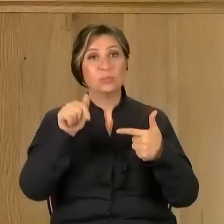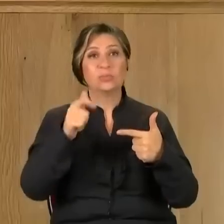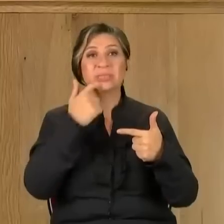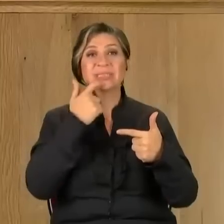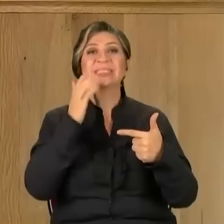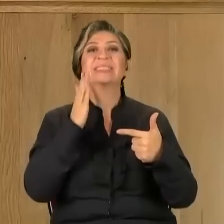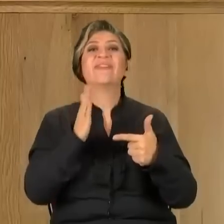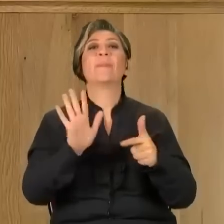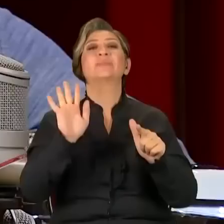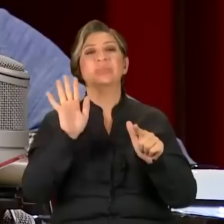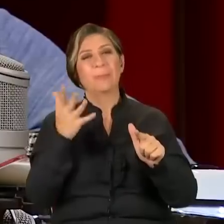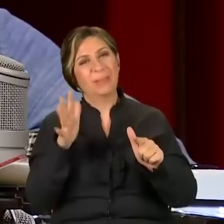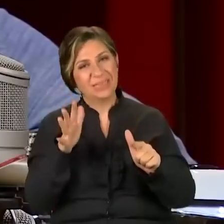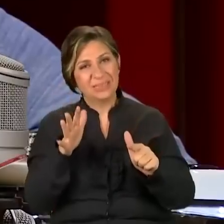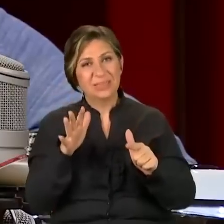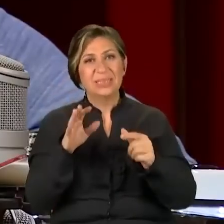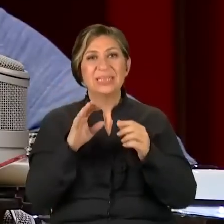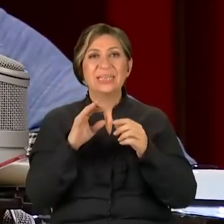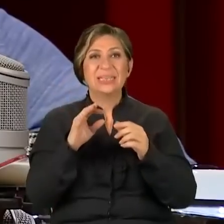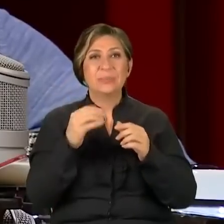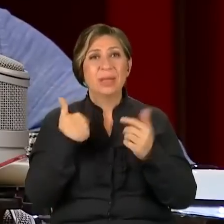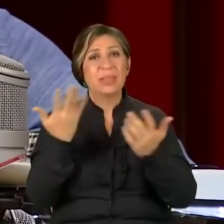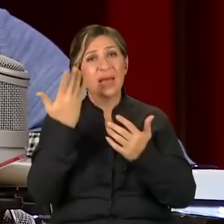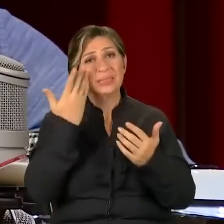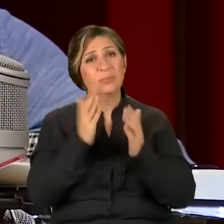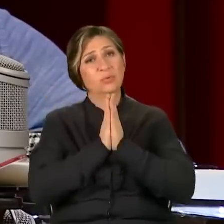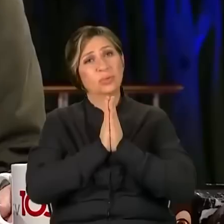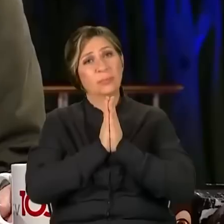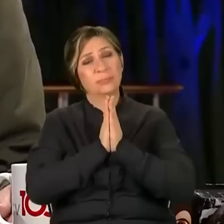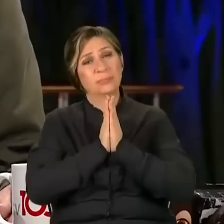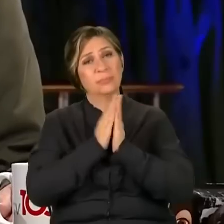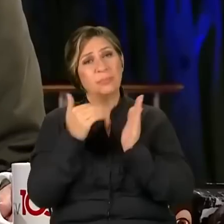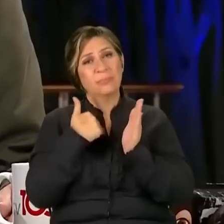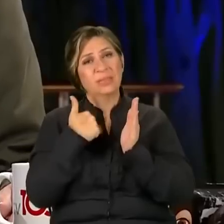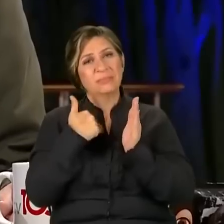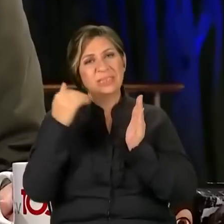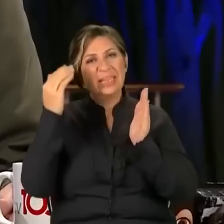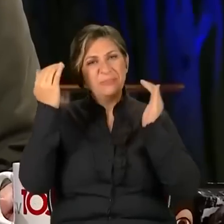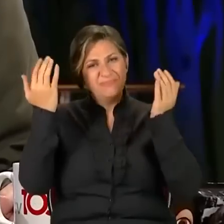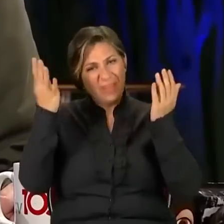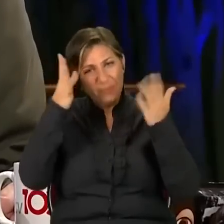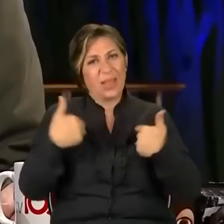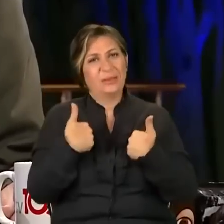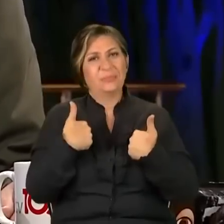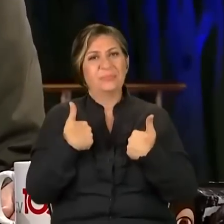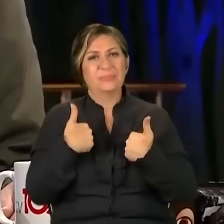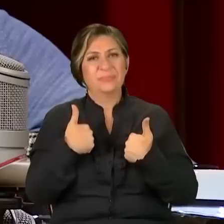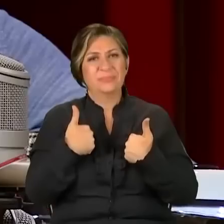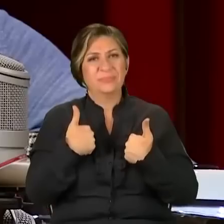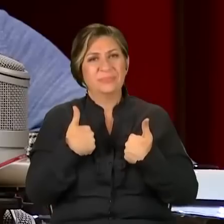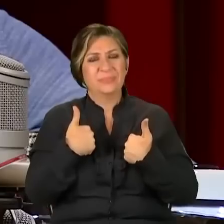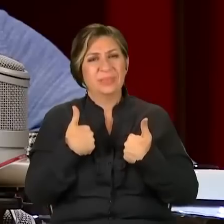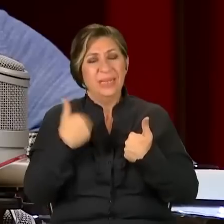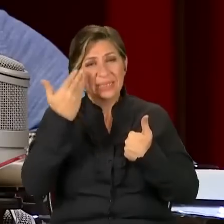sezon devam etmeyebilir. Niye? Yani çünkü... Ben daha izlemedim, çok özür dilerim. Tamamen benim hıyarlığım ama